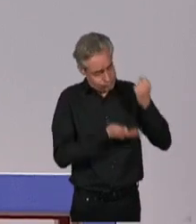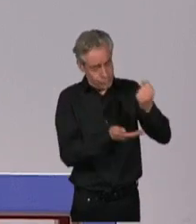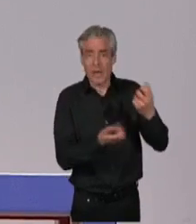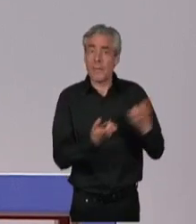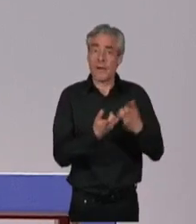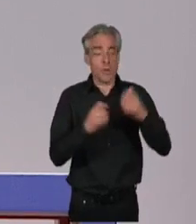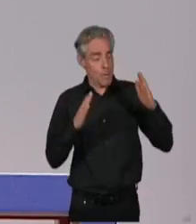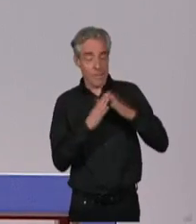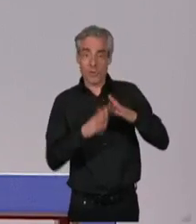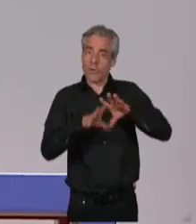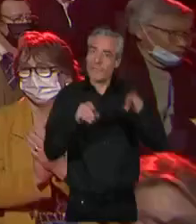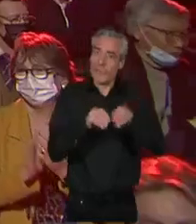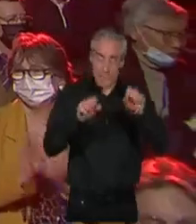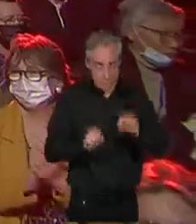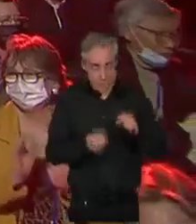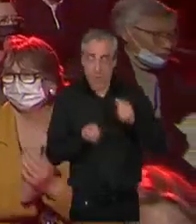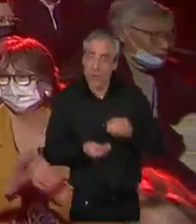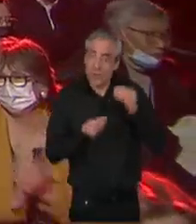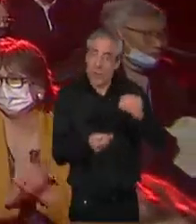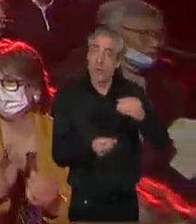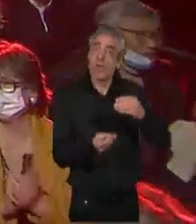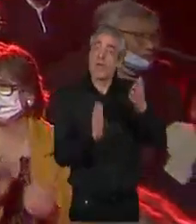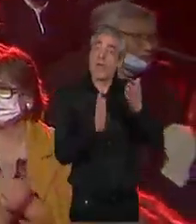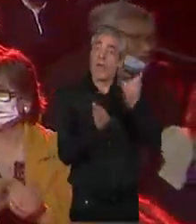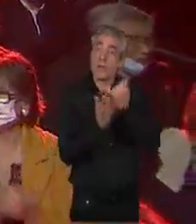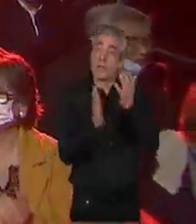notamment leur maison de famille.